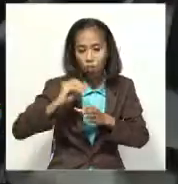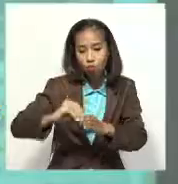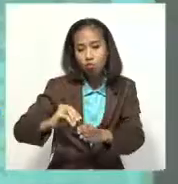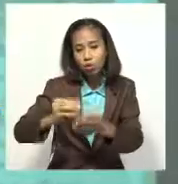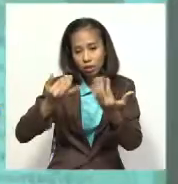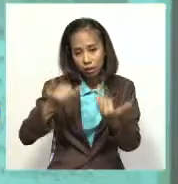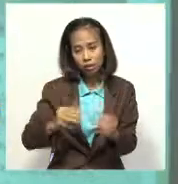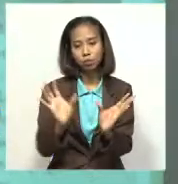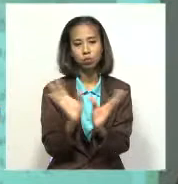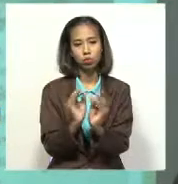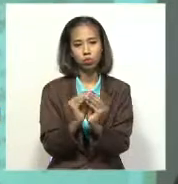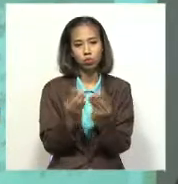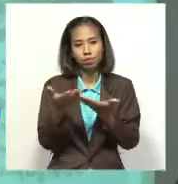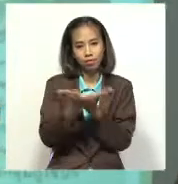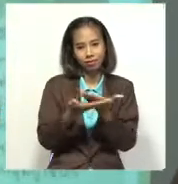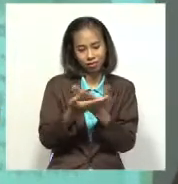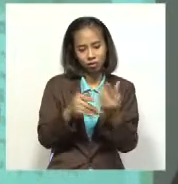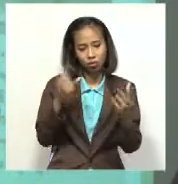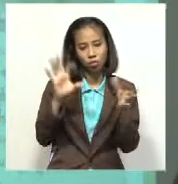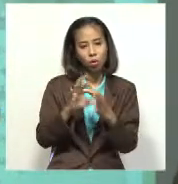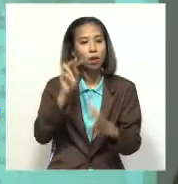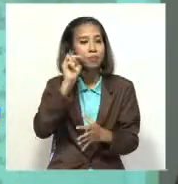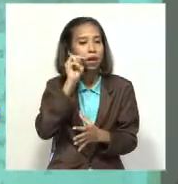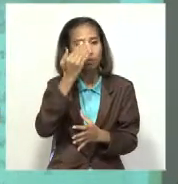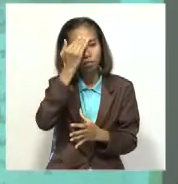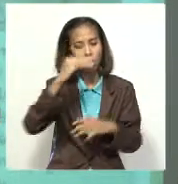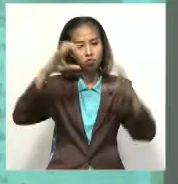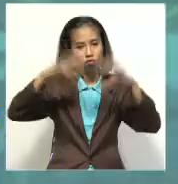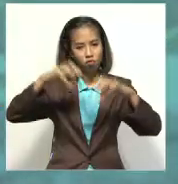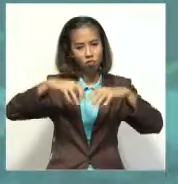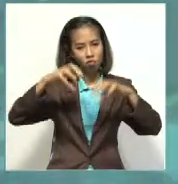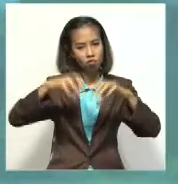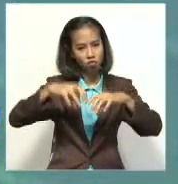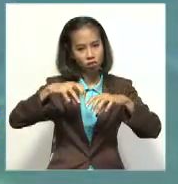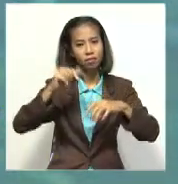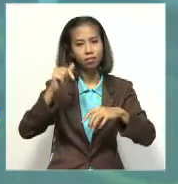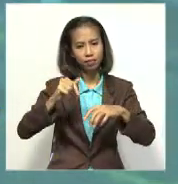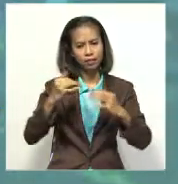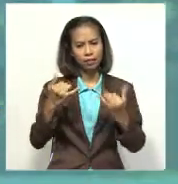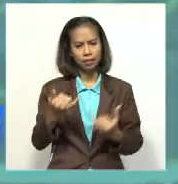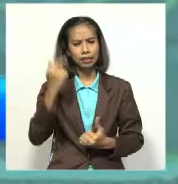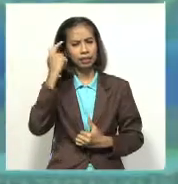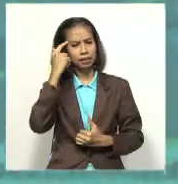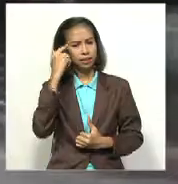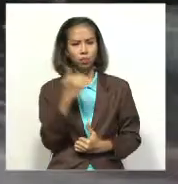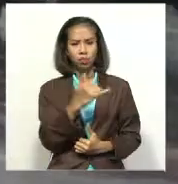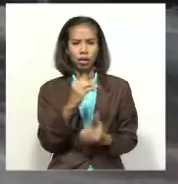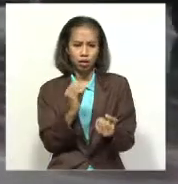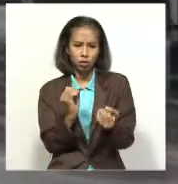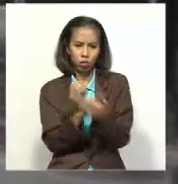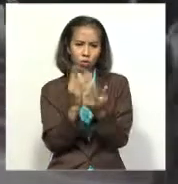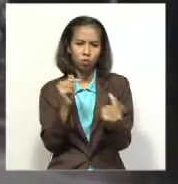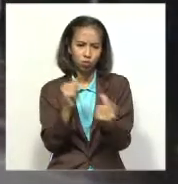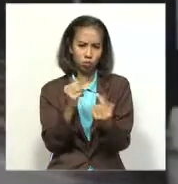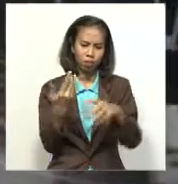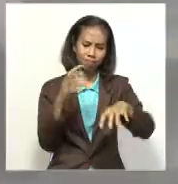วันนี้เนี่ยมีการประชุมติดตามสถานการณ์น้ำหลังจากมีฝนตกต่อเนื่องนานหลายชั่วโมงในพื้นที่แล้วก็เกรงว่าจะเกิดผลกระทบตามมาใน